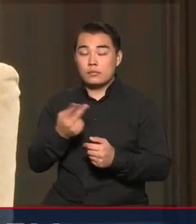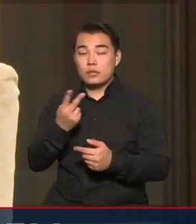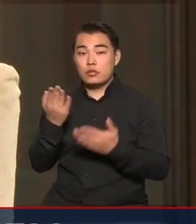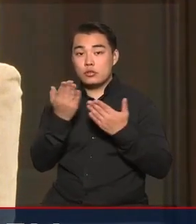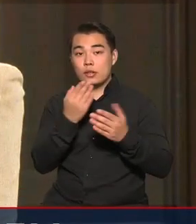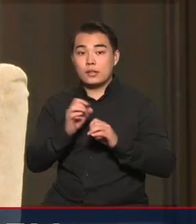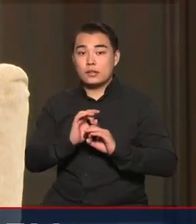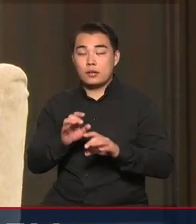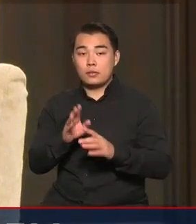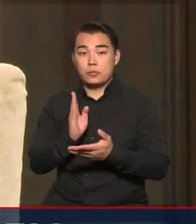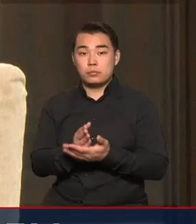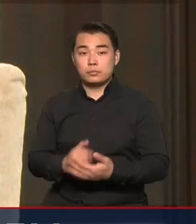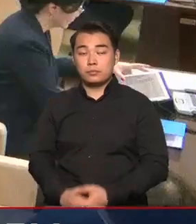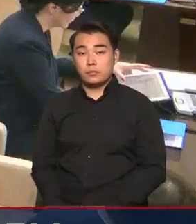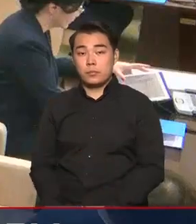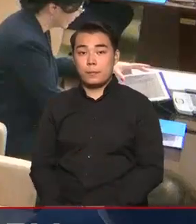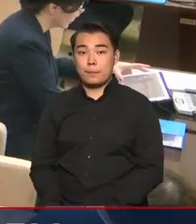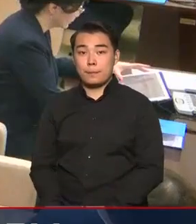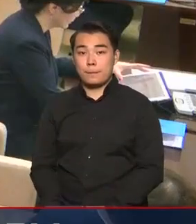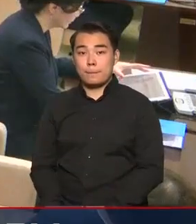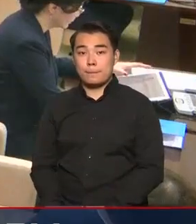тағы пысықталады.